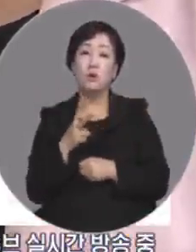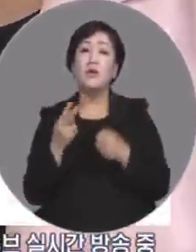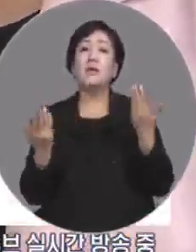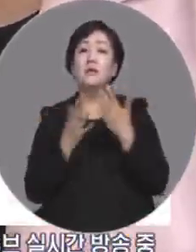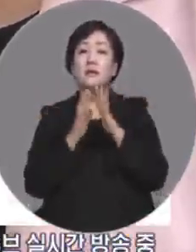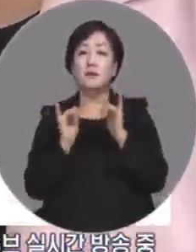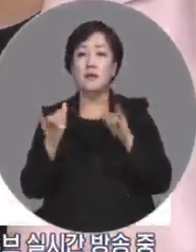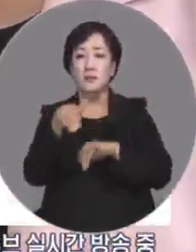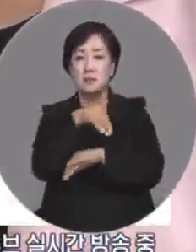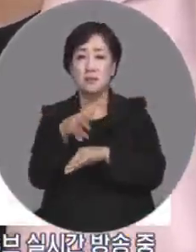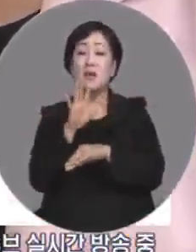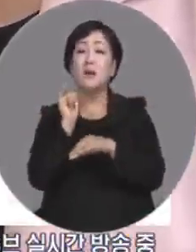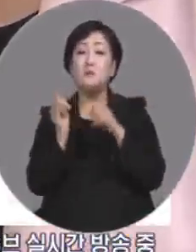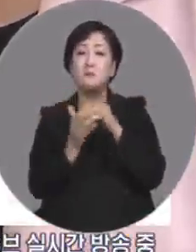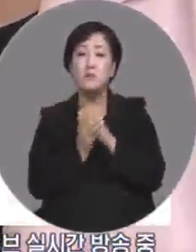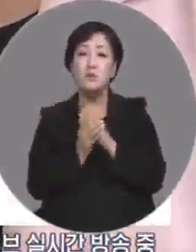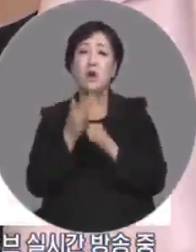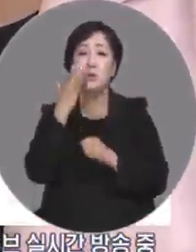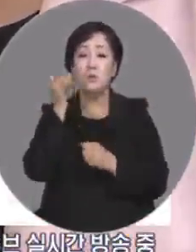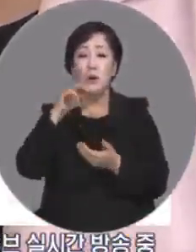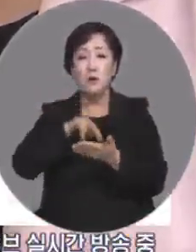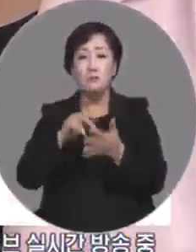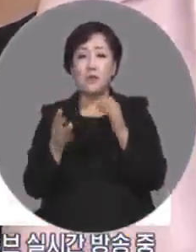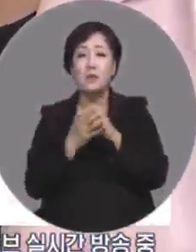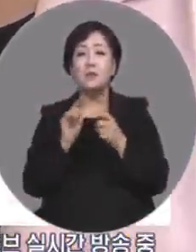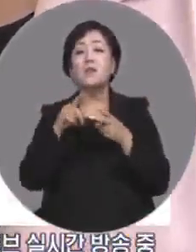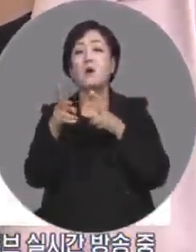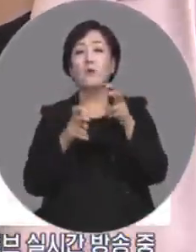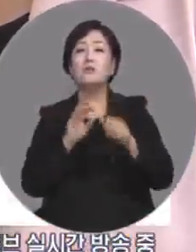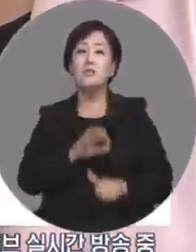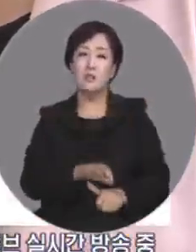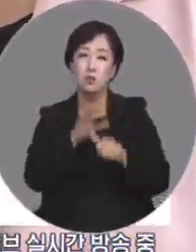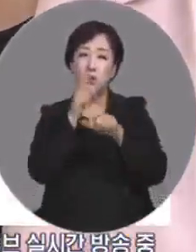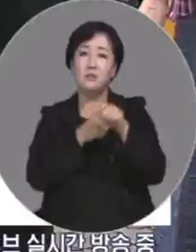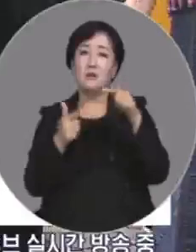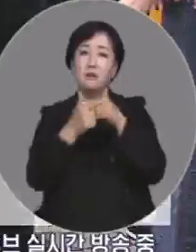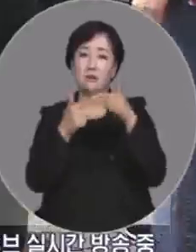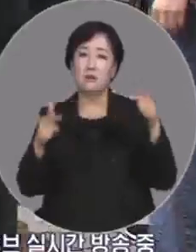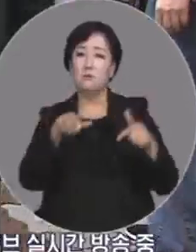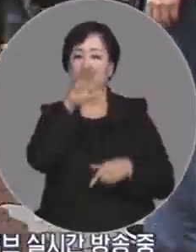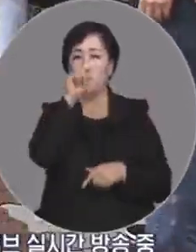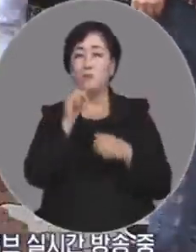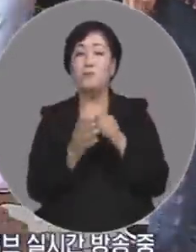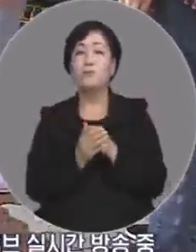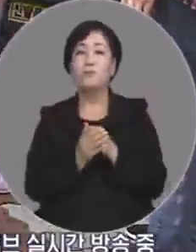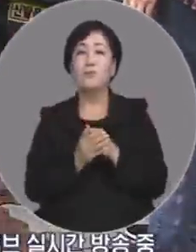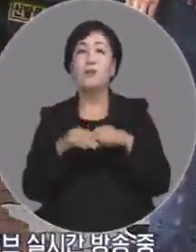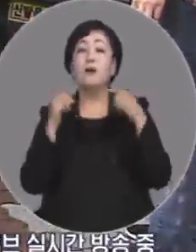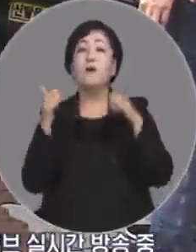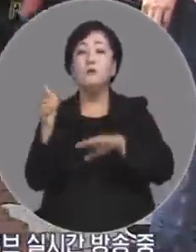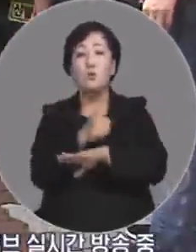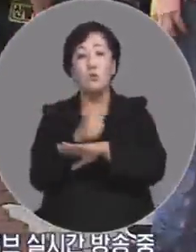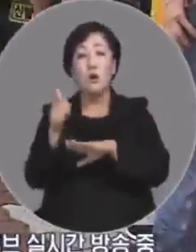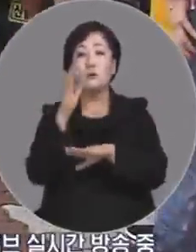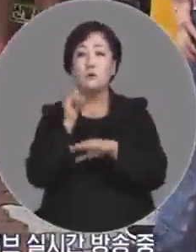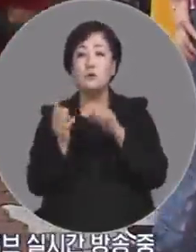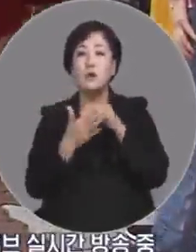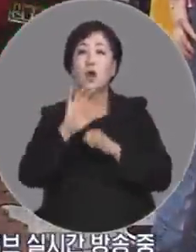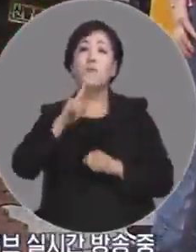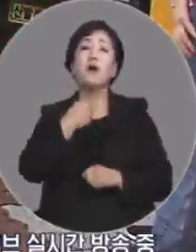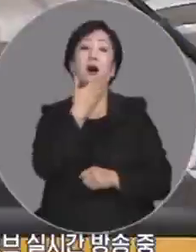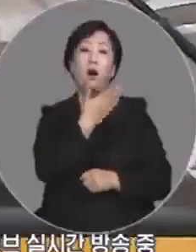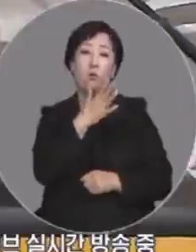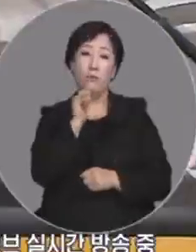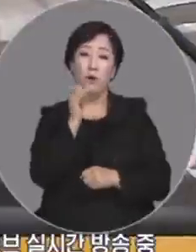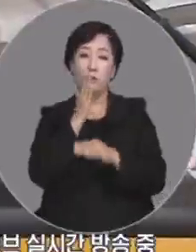직장을 다니는 직장맘들은 통학버스가 운행되어 너무 좋아하고 있습니다. 다만 통학버스 이용 학생 수가 109명이나